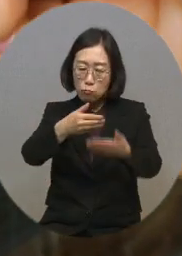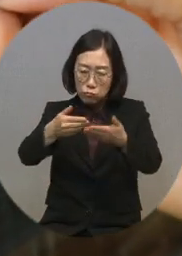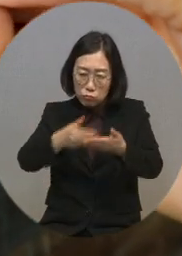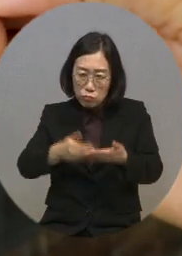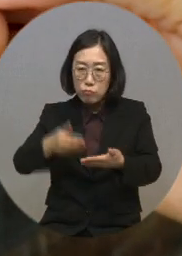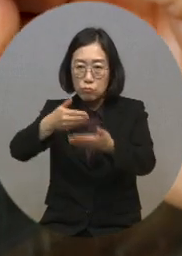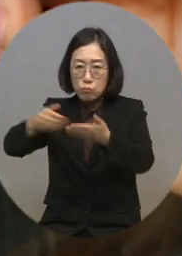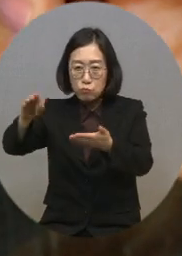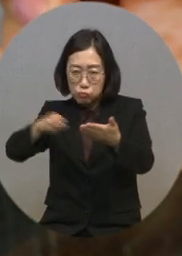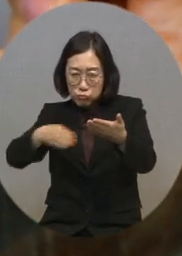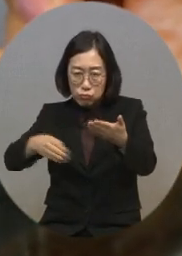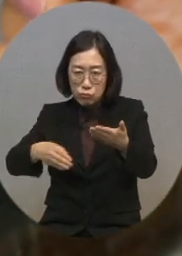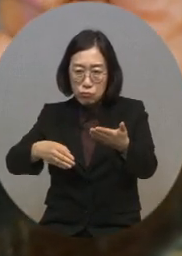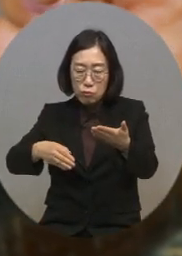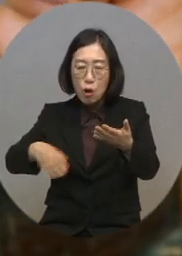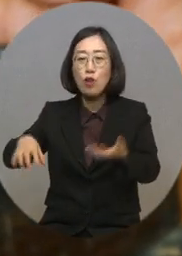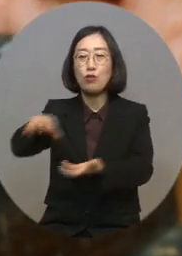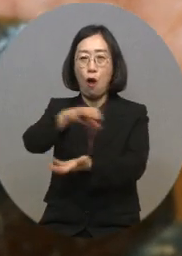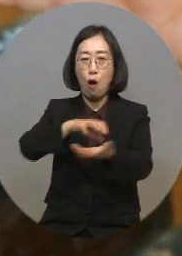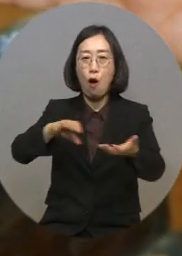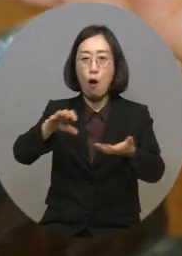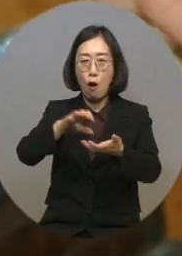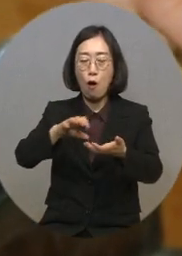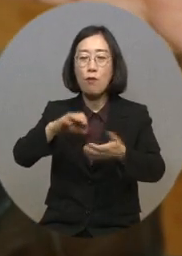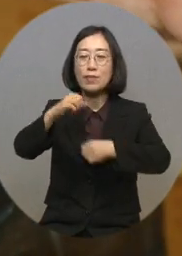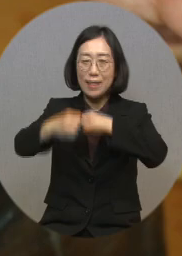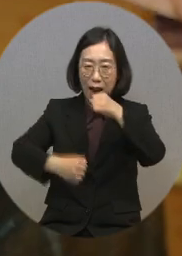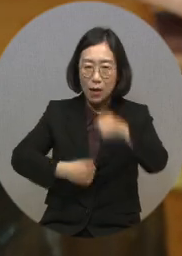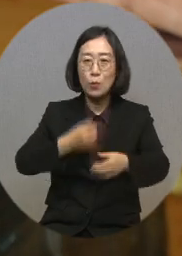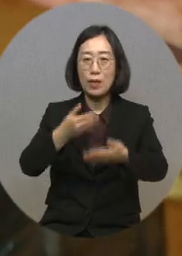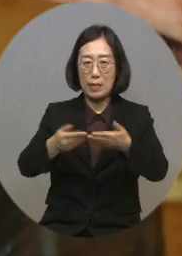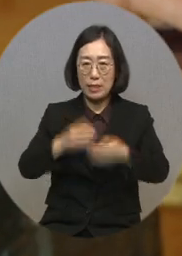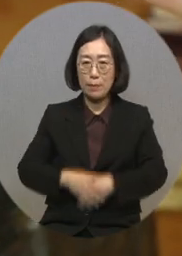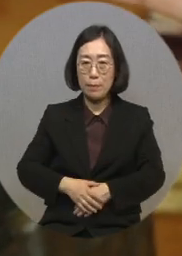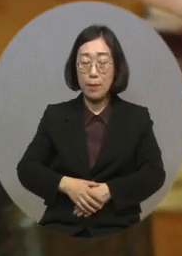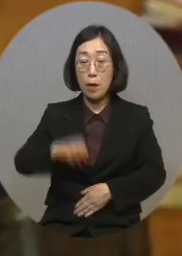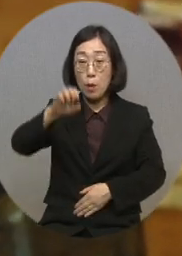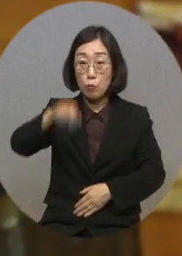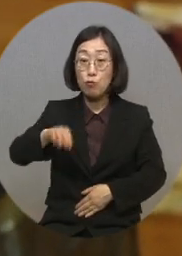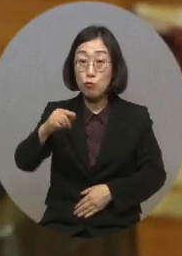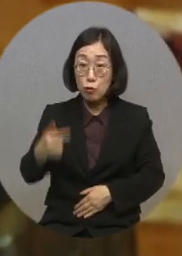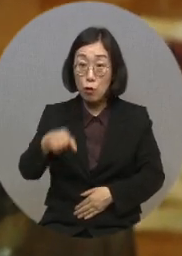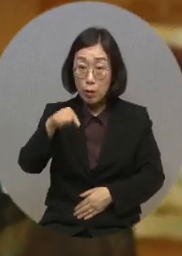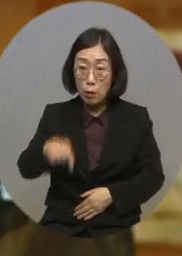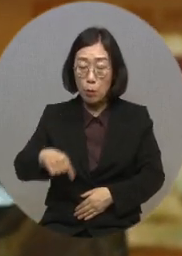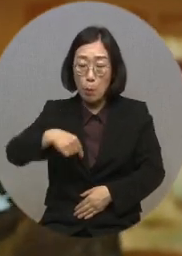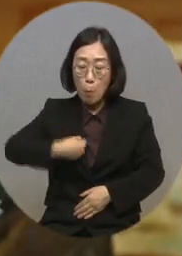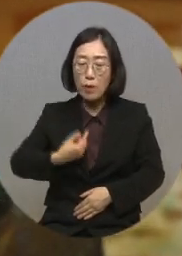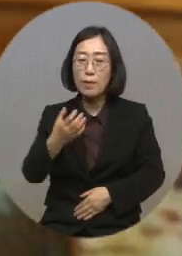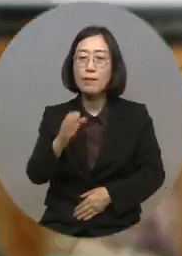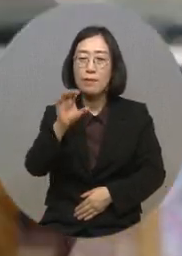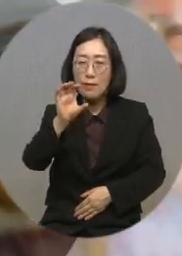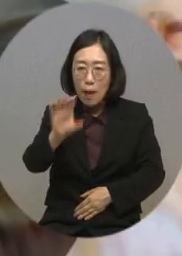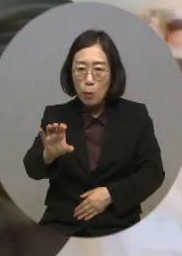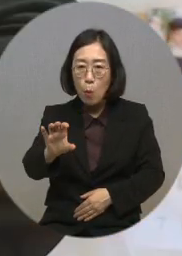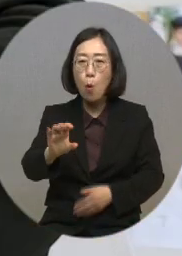그립니다. 또 작가에게 퓨전 한국화는 작가 자신을 표현하는 방법이라고도